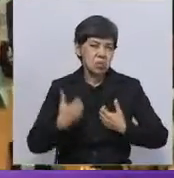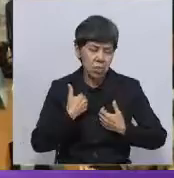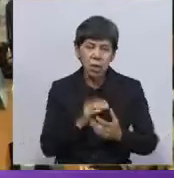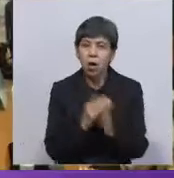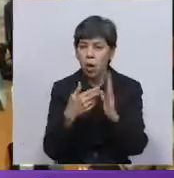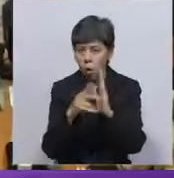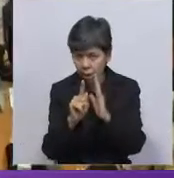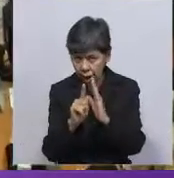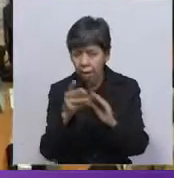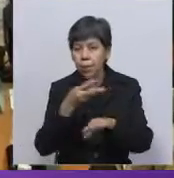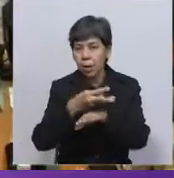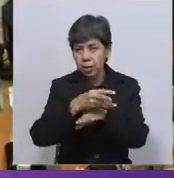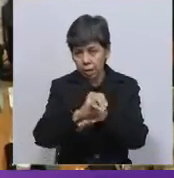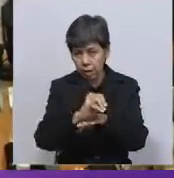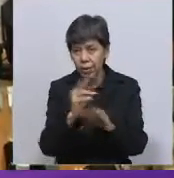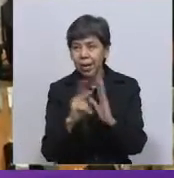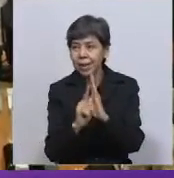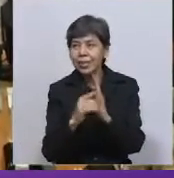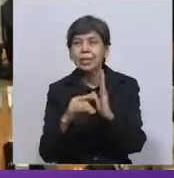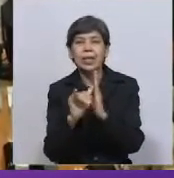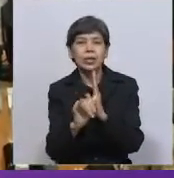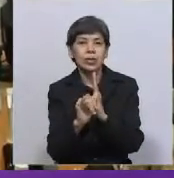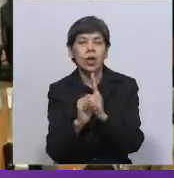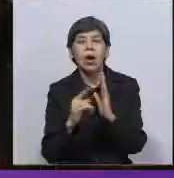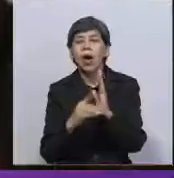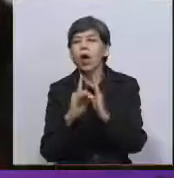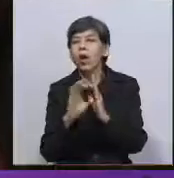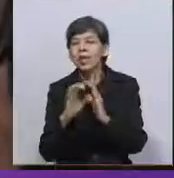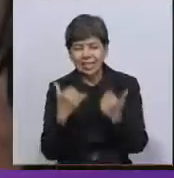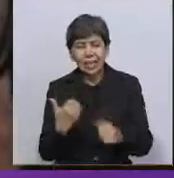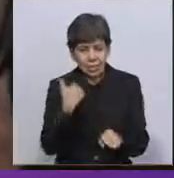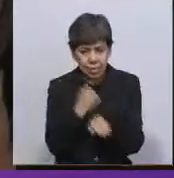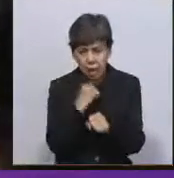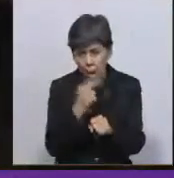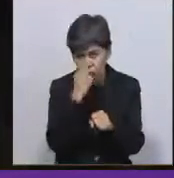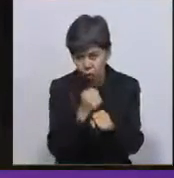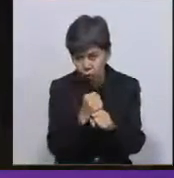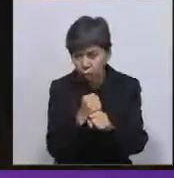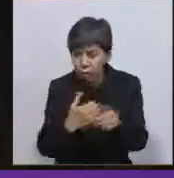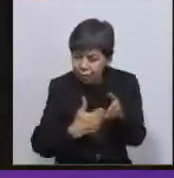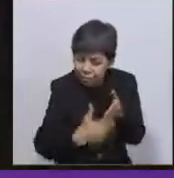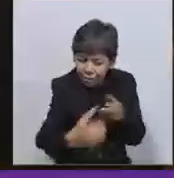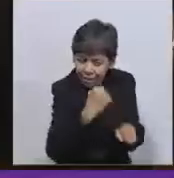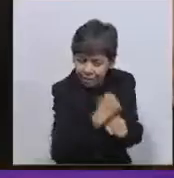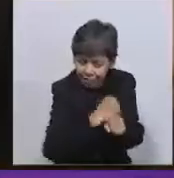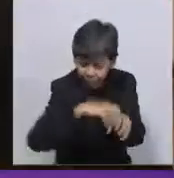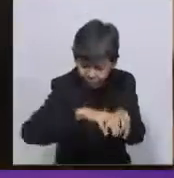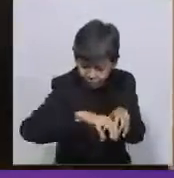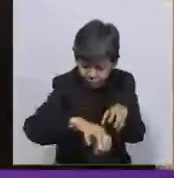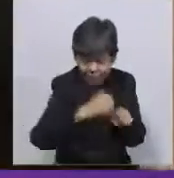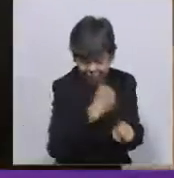ดขอนแก่นมหาสารคามกาฬสินธุ์ยโสธรและร้อยเอ็ดพร้อมทั้งติดตามจุดซ่อมคันกั้นน้ำที่บริเวณคล